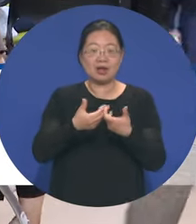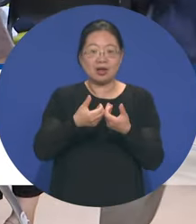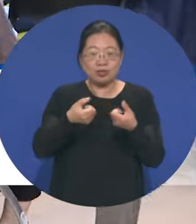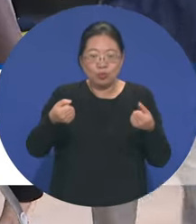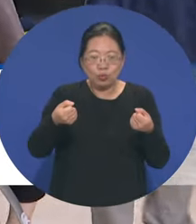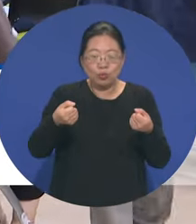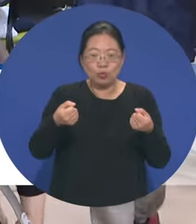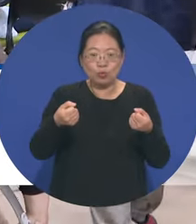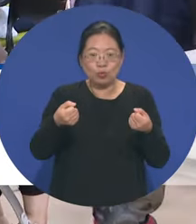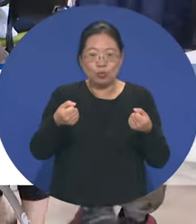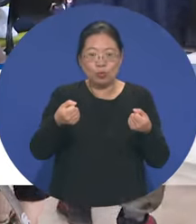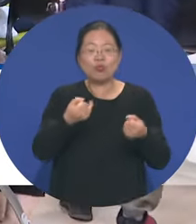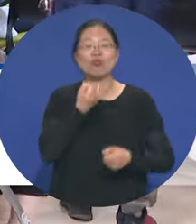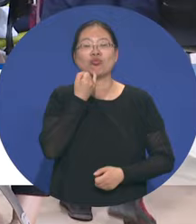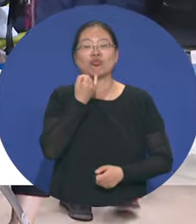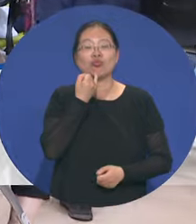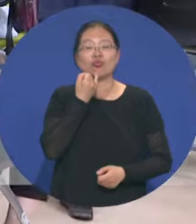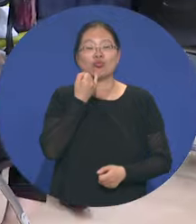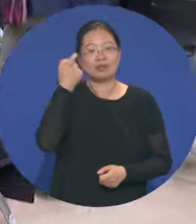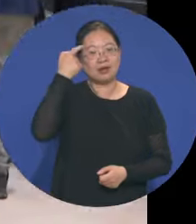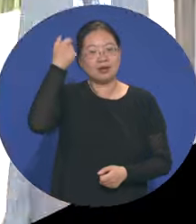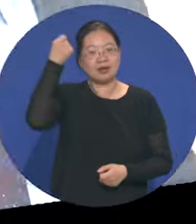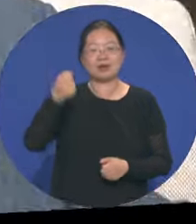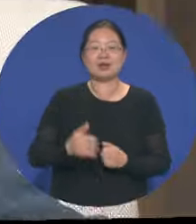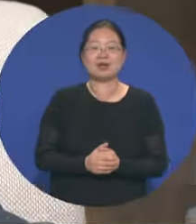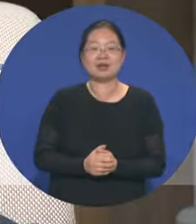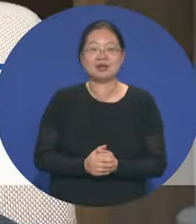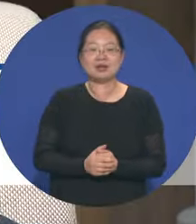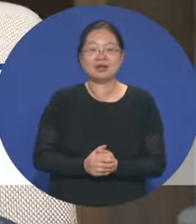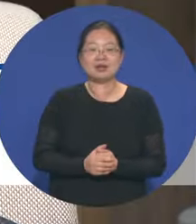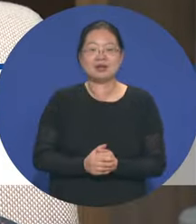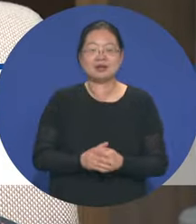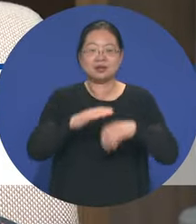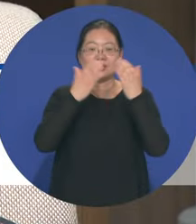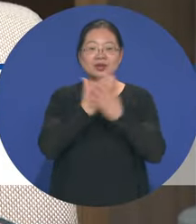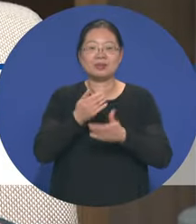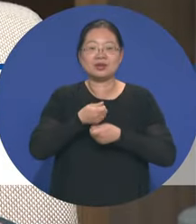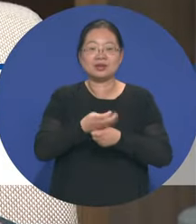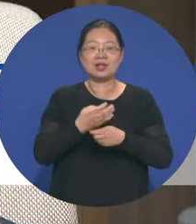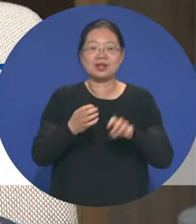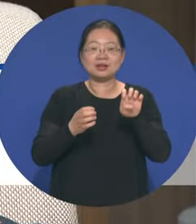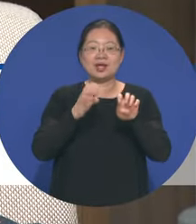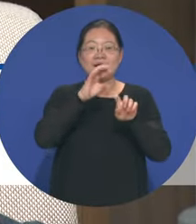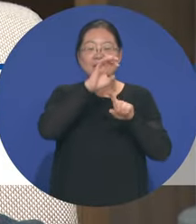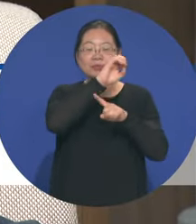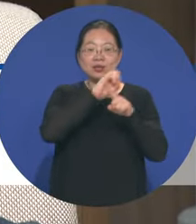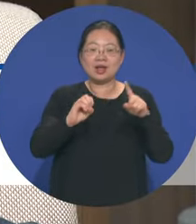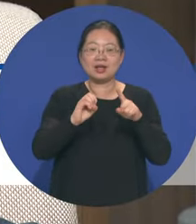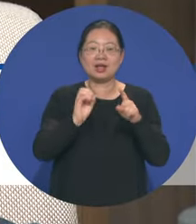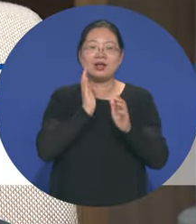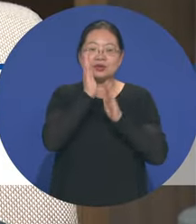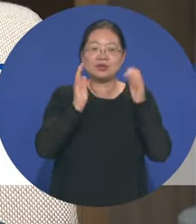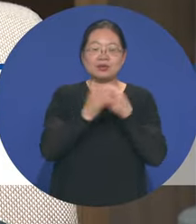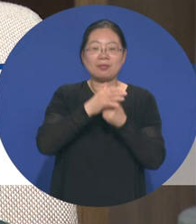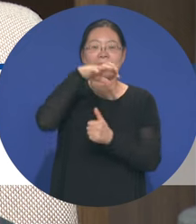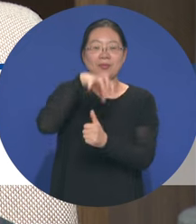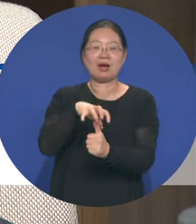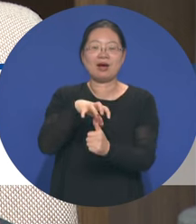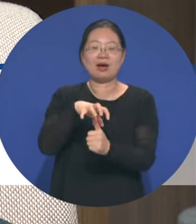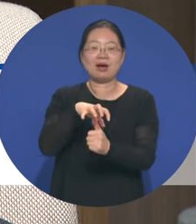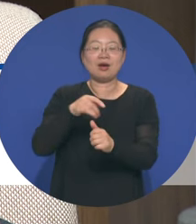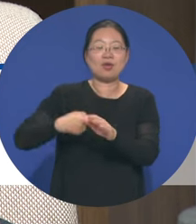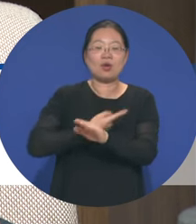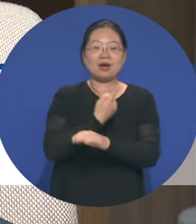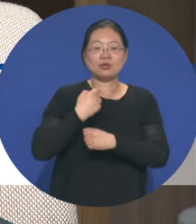것도 필요하지 않을까. 전체 면적의 한 40%가 그린벨트입니다. 또